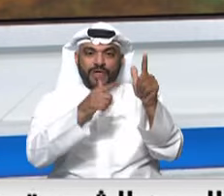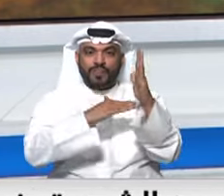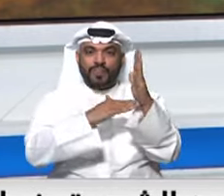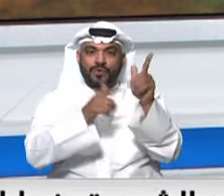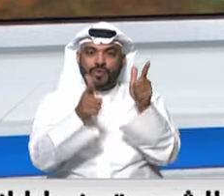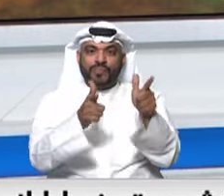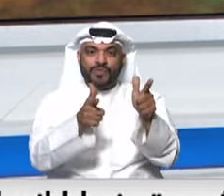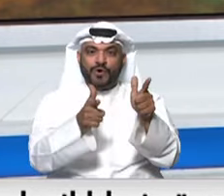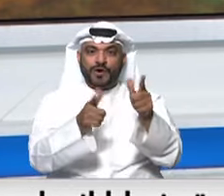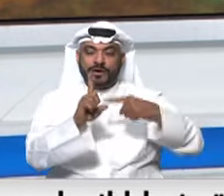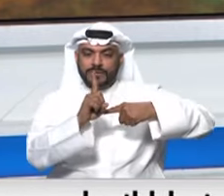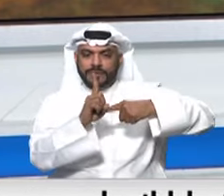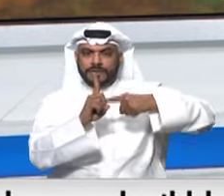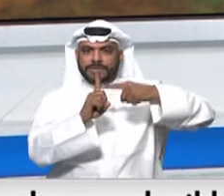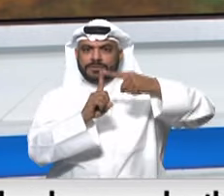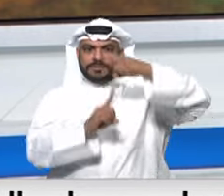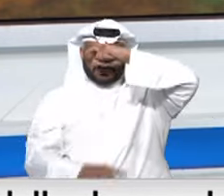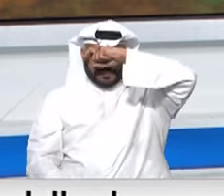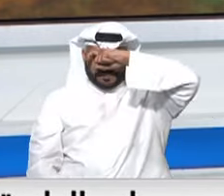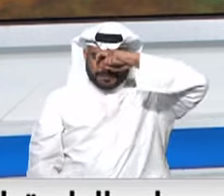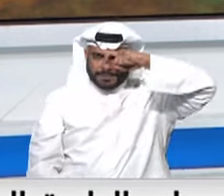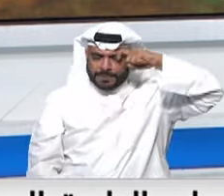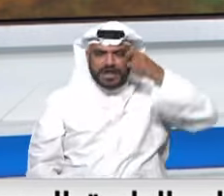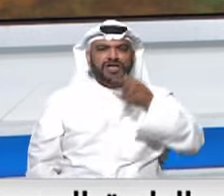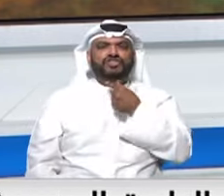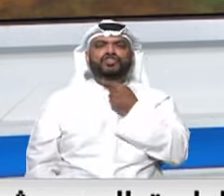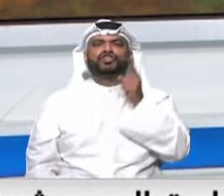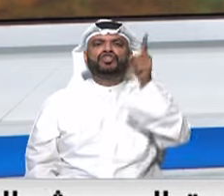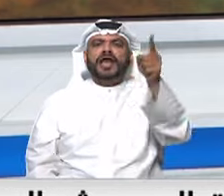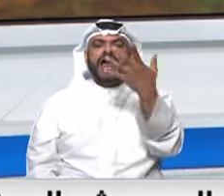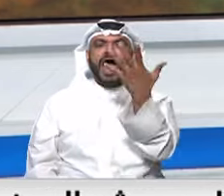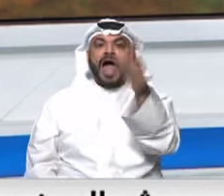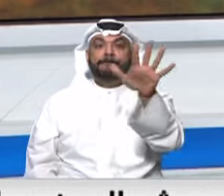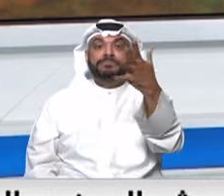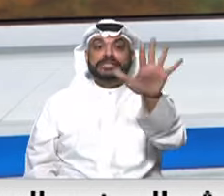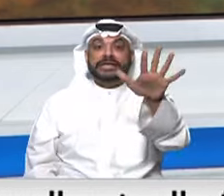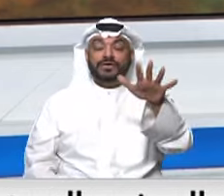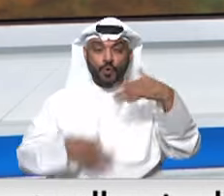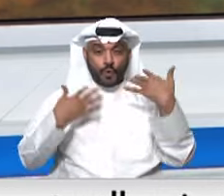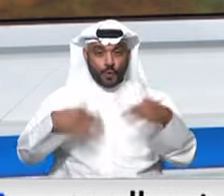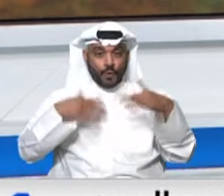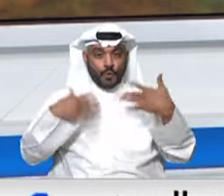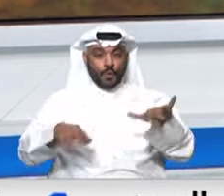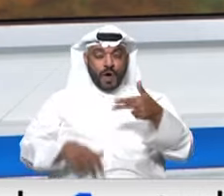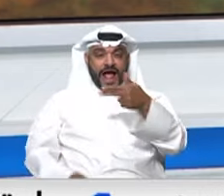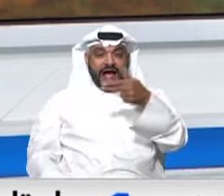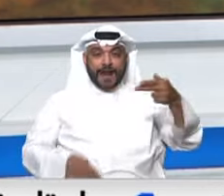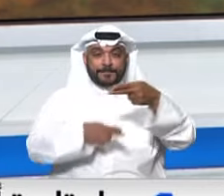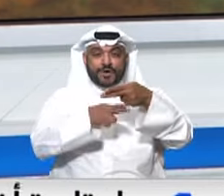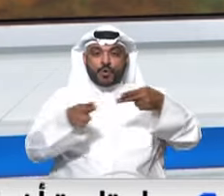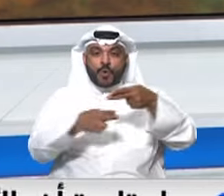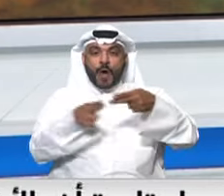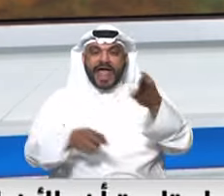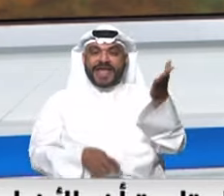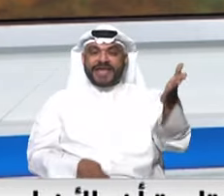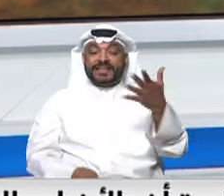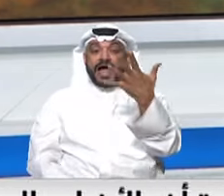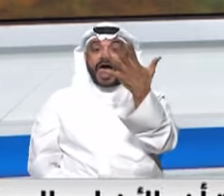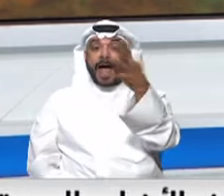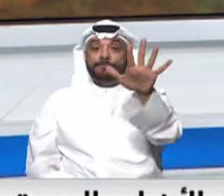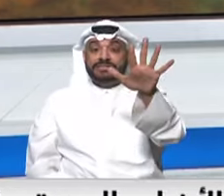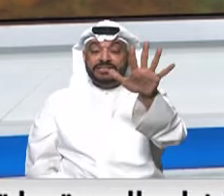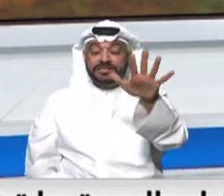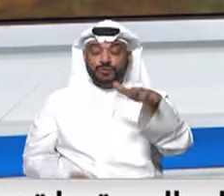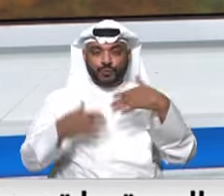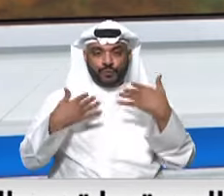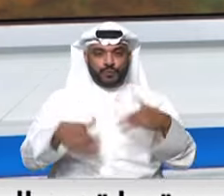إلى 49 درجة مئوية في مدينة الجهرة، 50 درجة مئوية، كذلك غرب البلاد في منطقتي الشقاية والسالمي 50 درجة